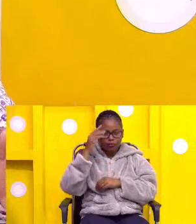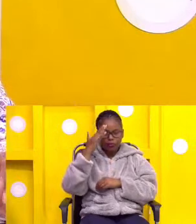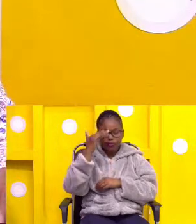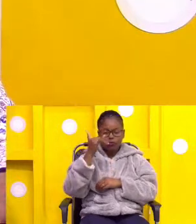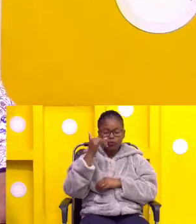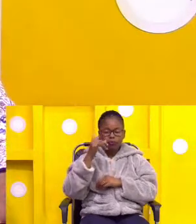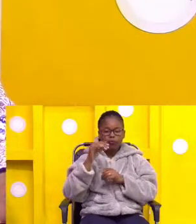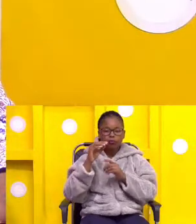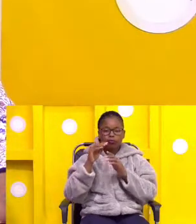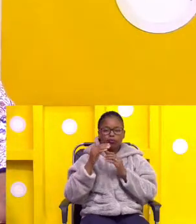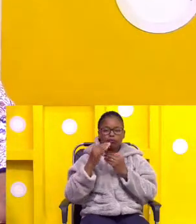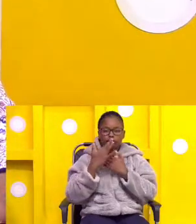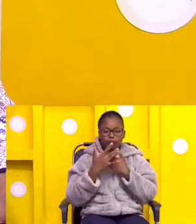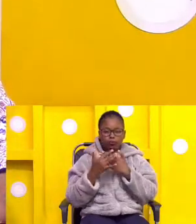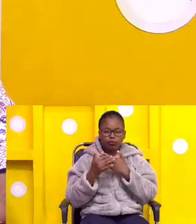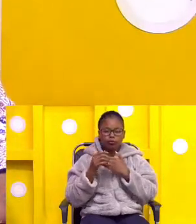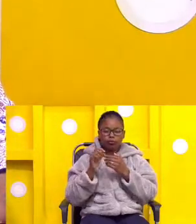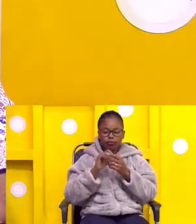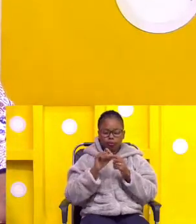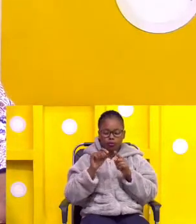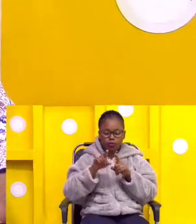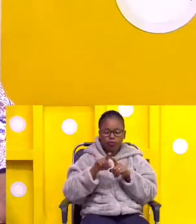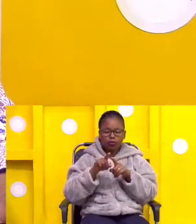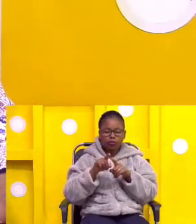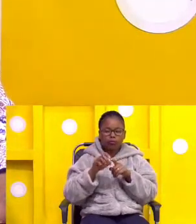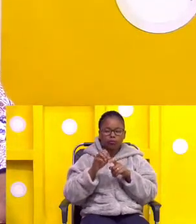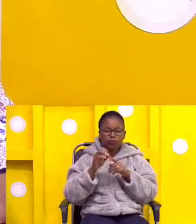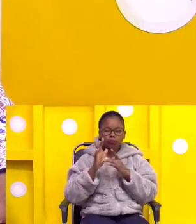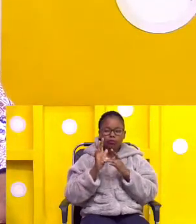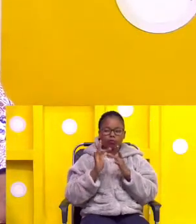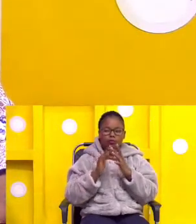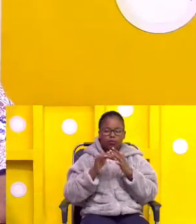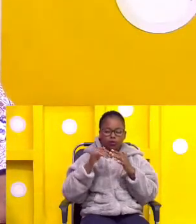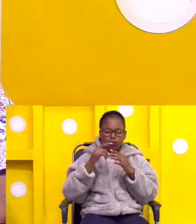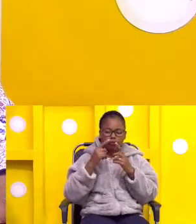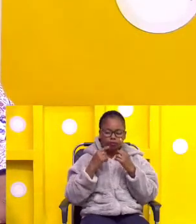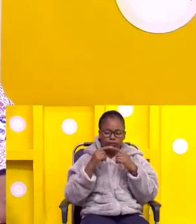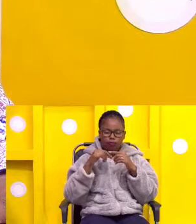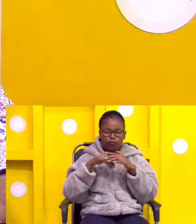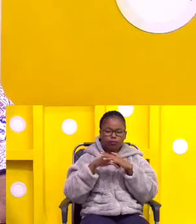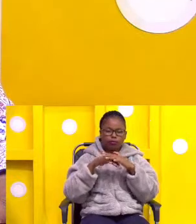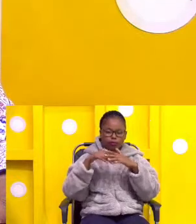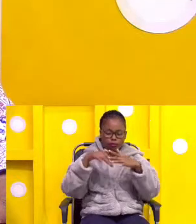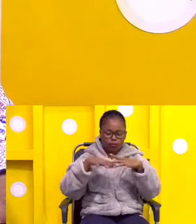na thakame yake. Yariragira Ngai iri tiri-ini.